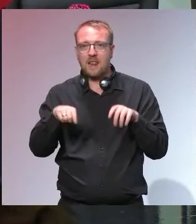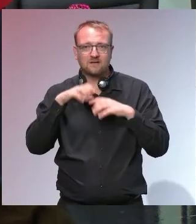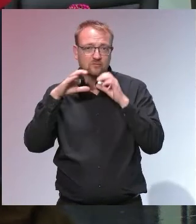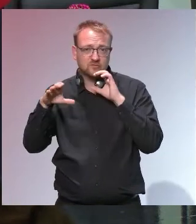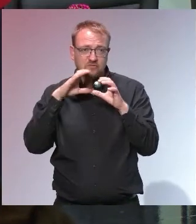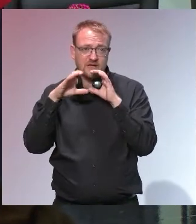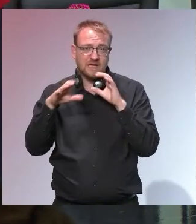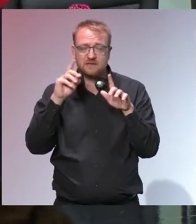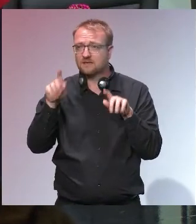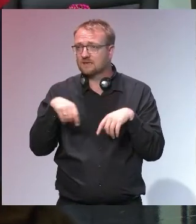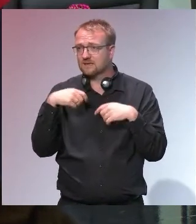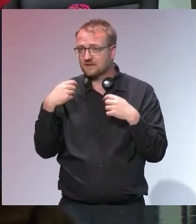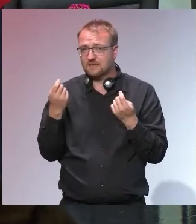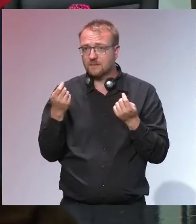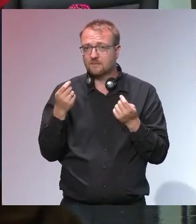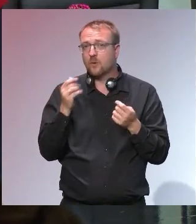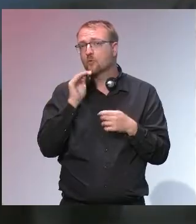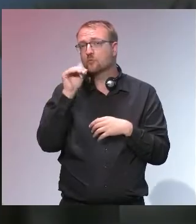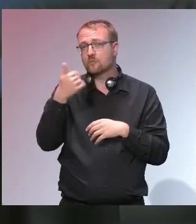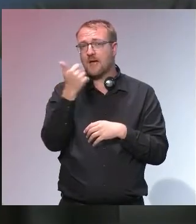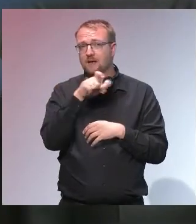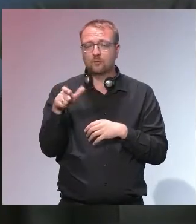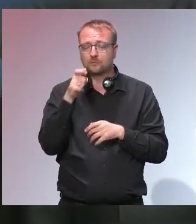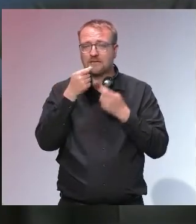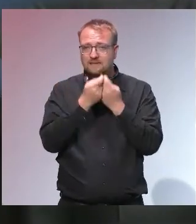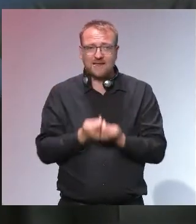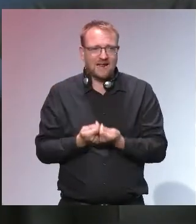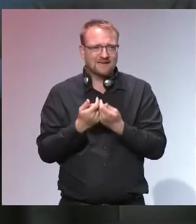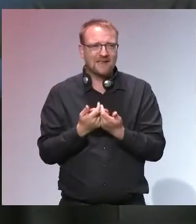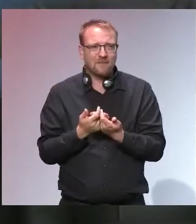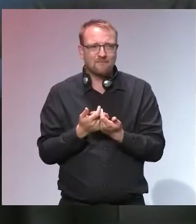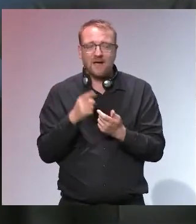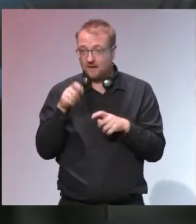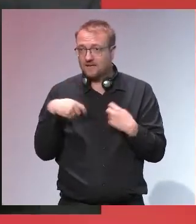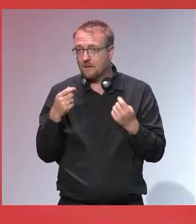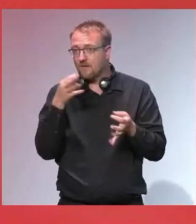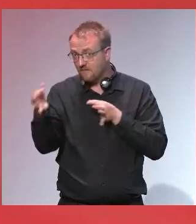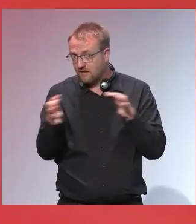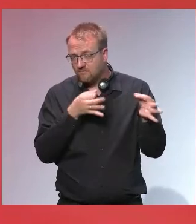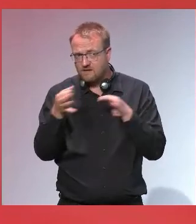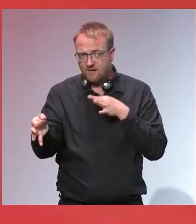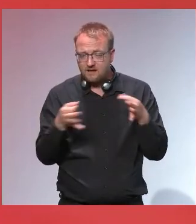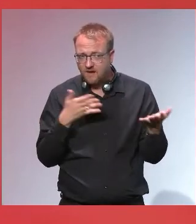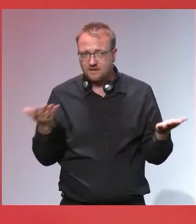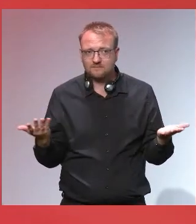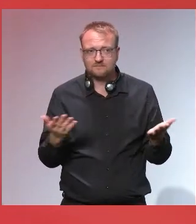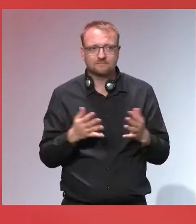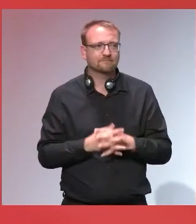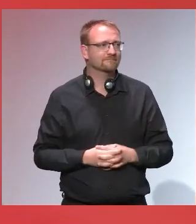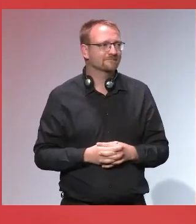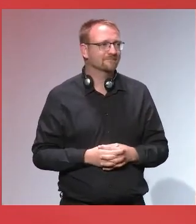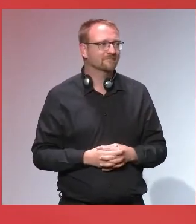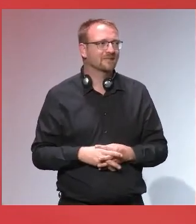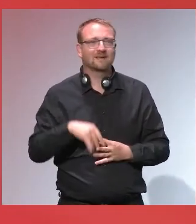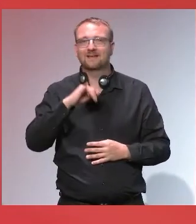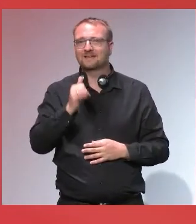Chat-Bereich der über 100 Teilnehmerinnen und Teilnehmer, die online heute dabei sind, Fragen gibt an Lisbeth Holl. Ja, vielen